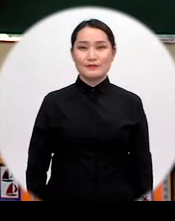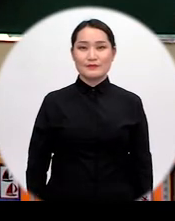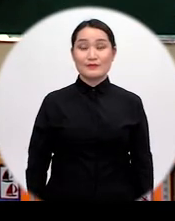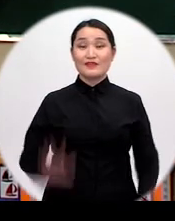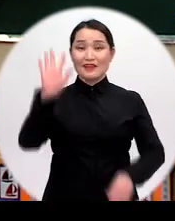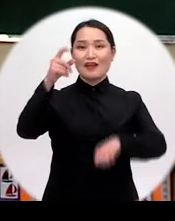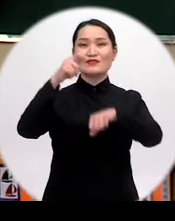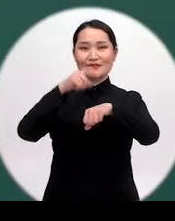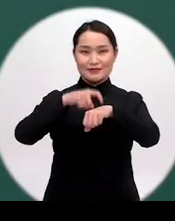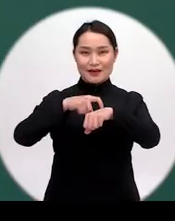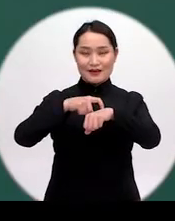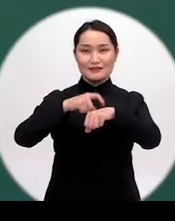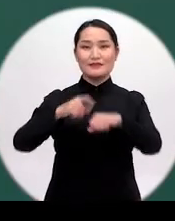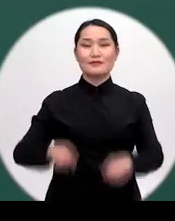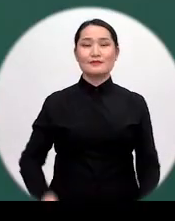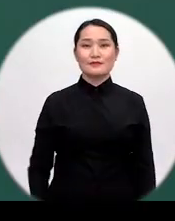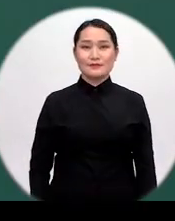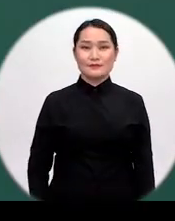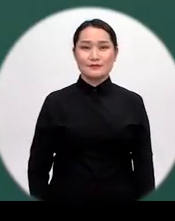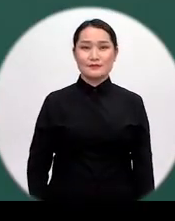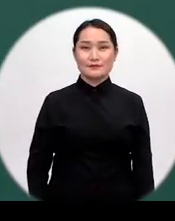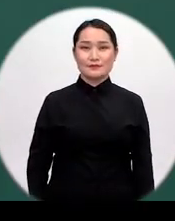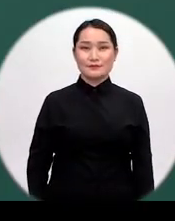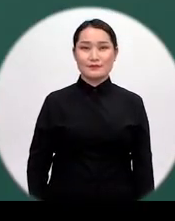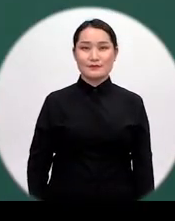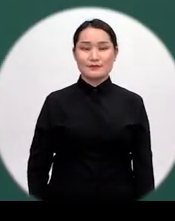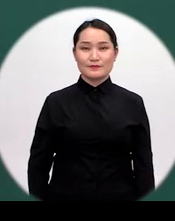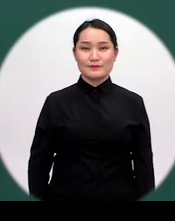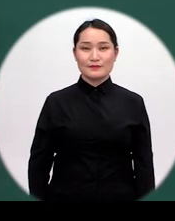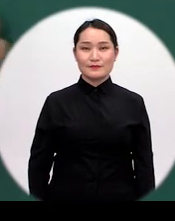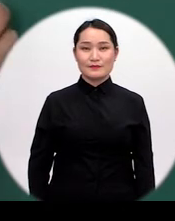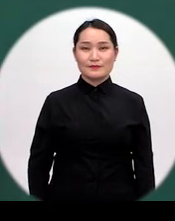5 цаг. За дараагийнхан цаг нь